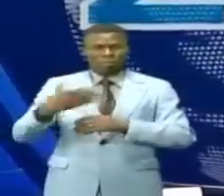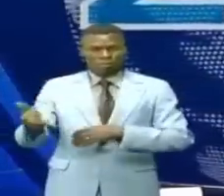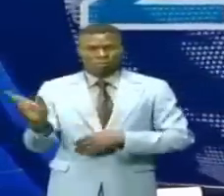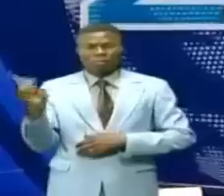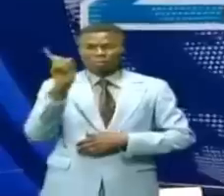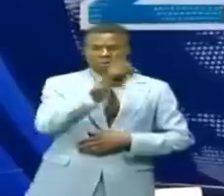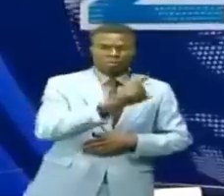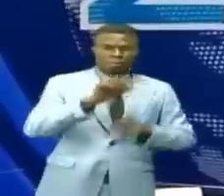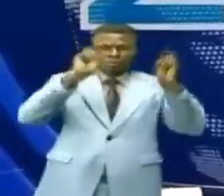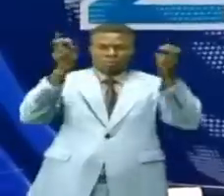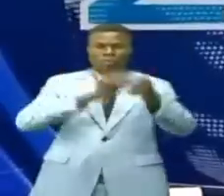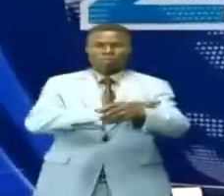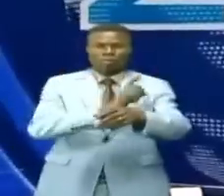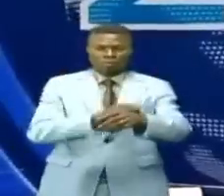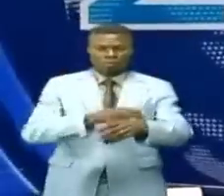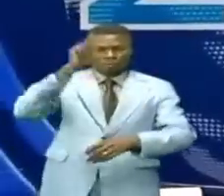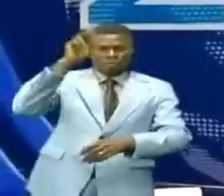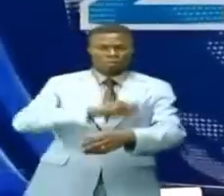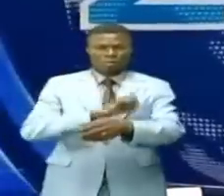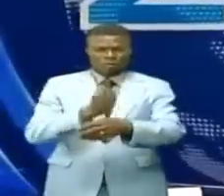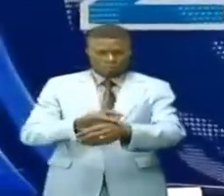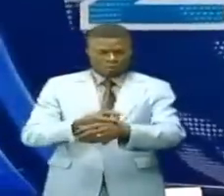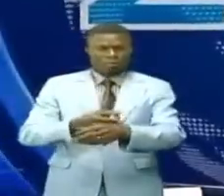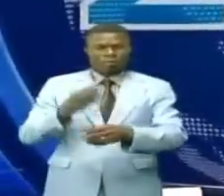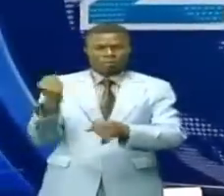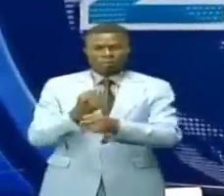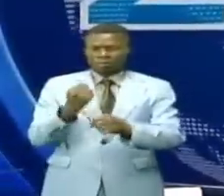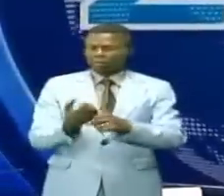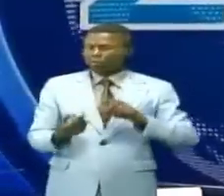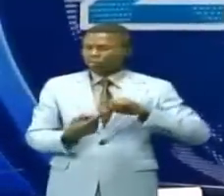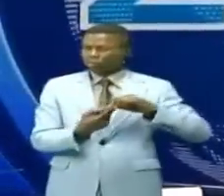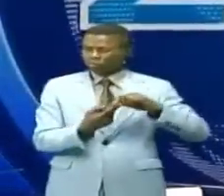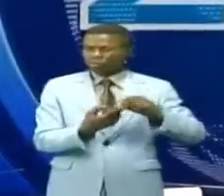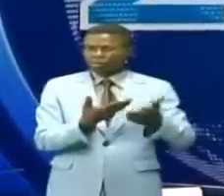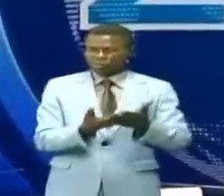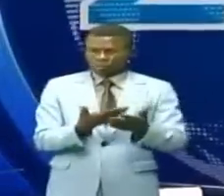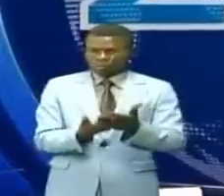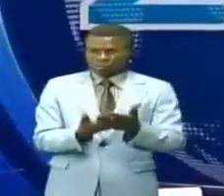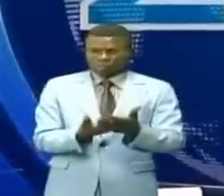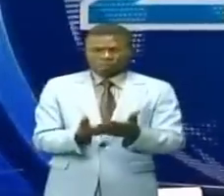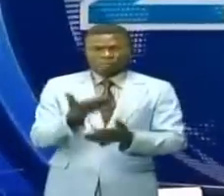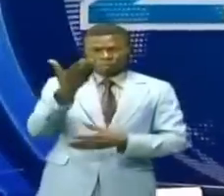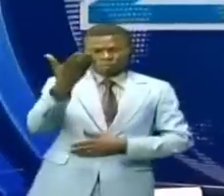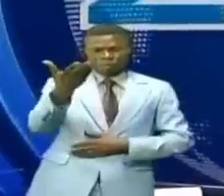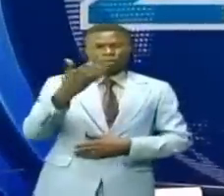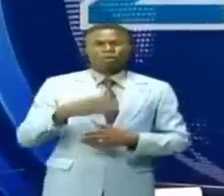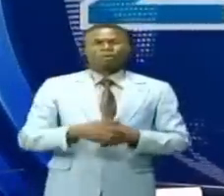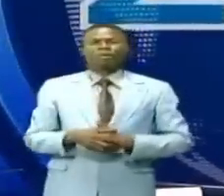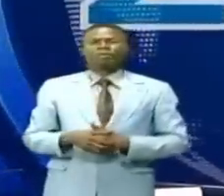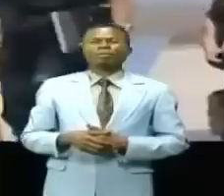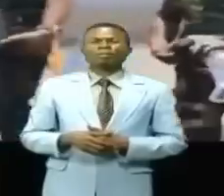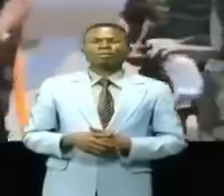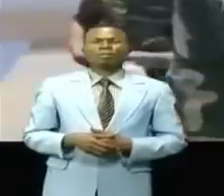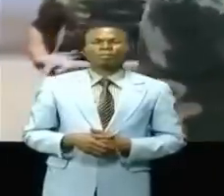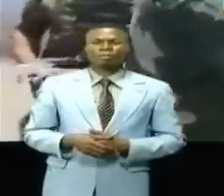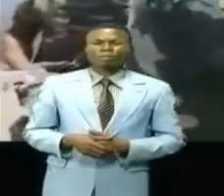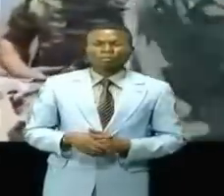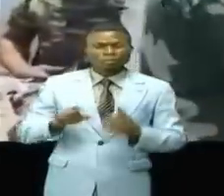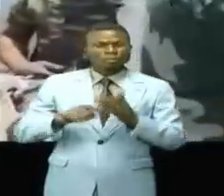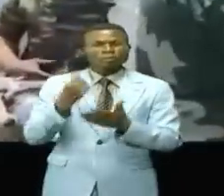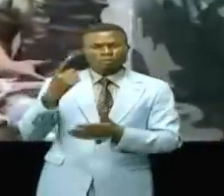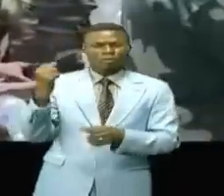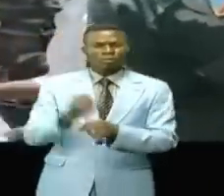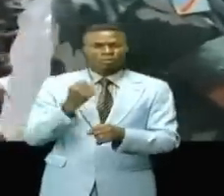rendu à Goma, au Nord Kivu, pour une mission similaire. C'est un résumé de Joseph Oscar Malkaïch. Une première